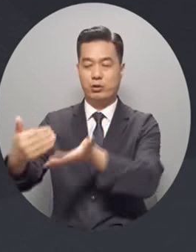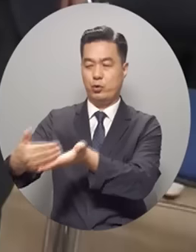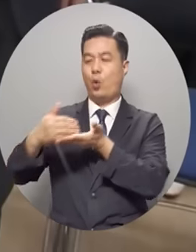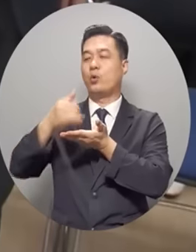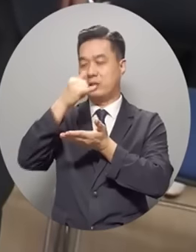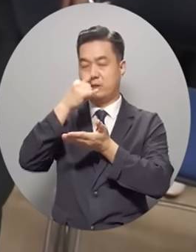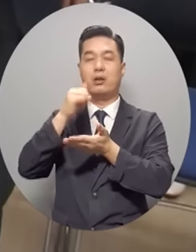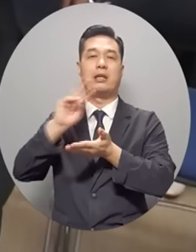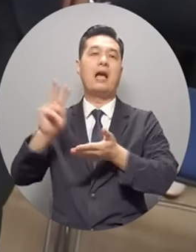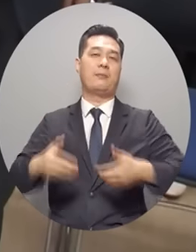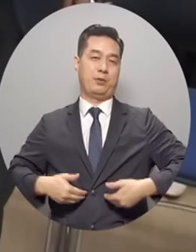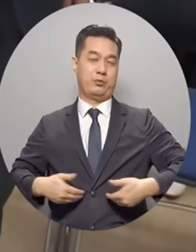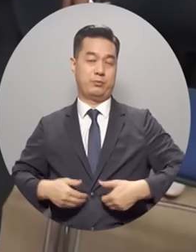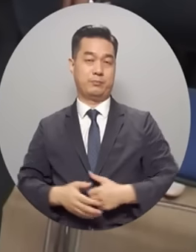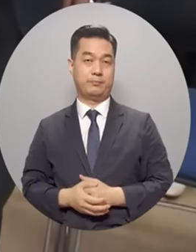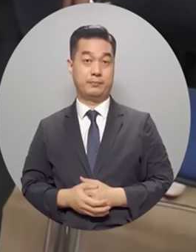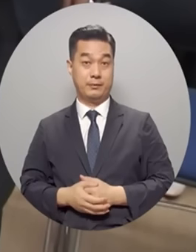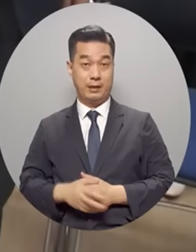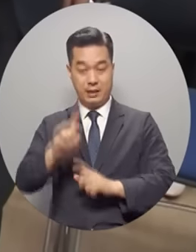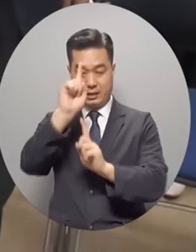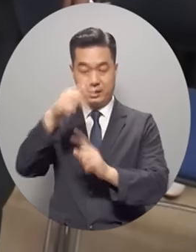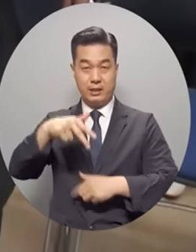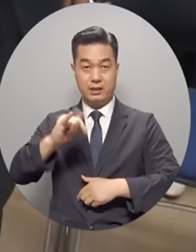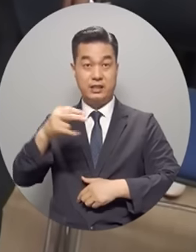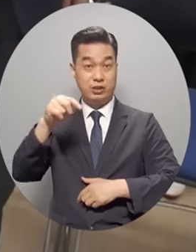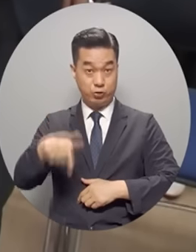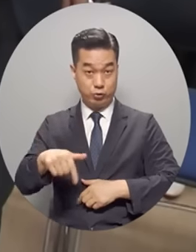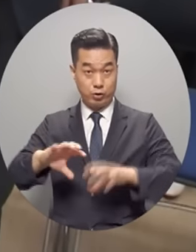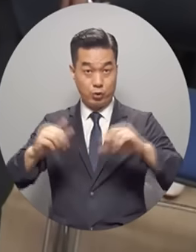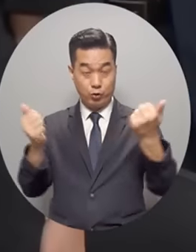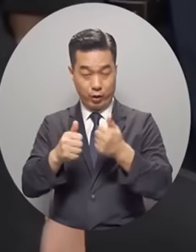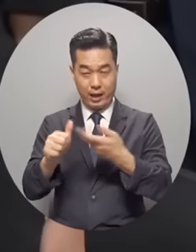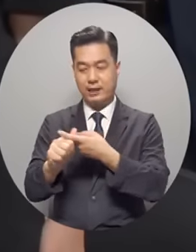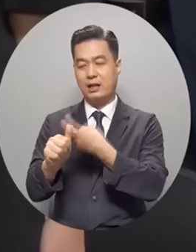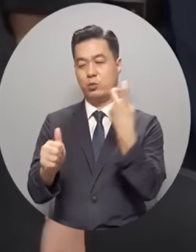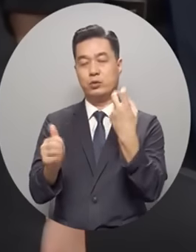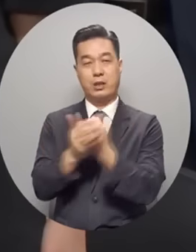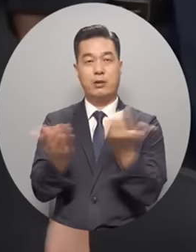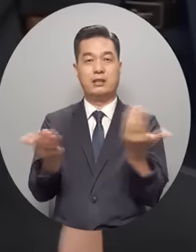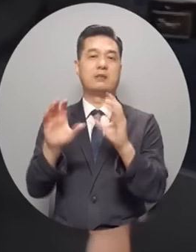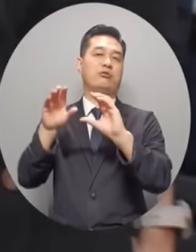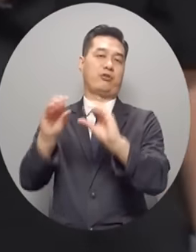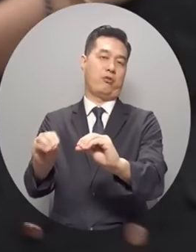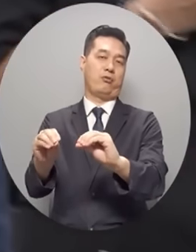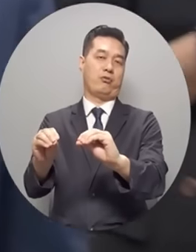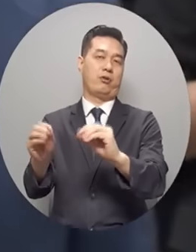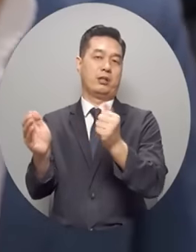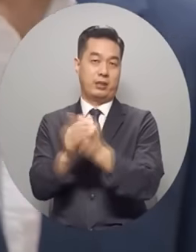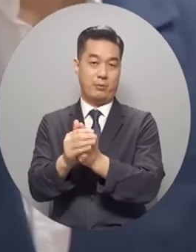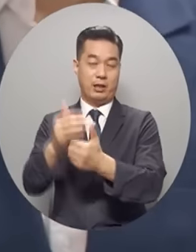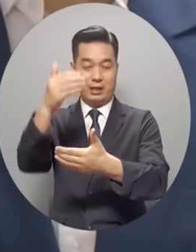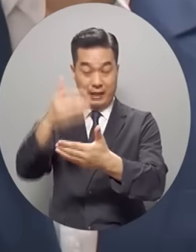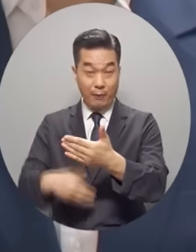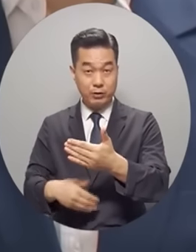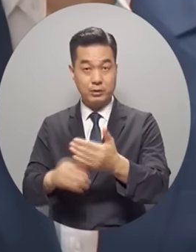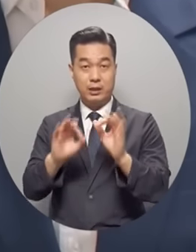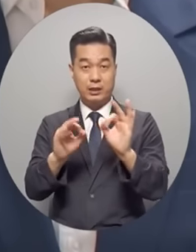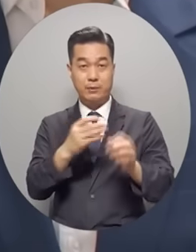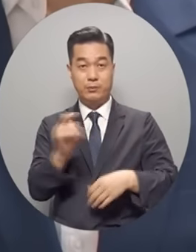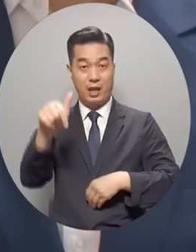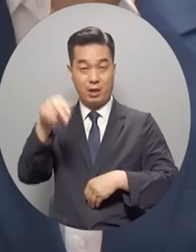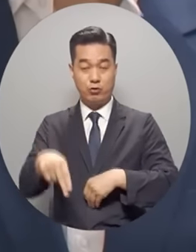있습니다 현재 이진숙 위원장은 국회 탄핵 소출로 직무가 정지 있고 남은 위원은 김태